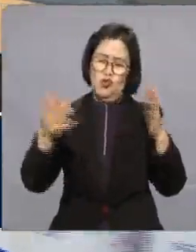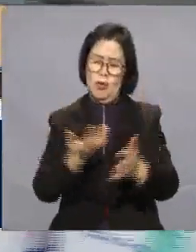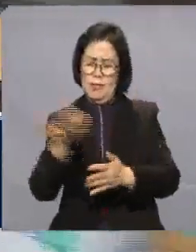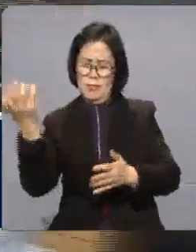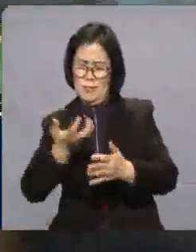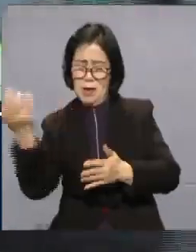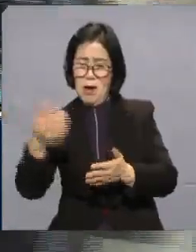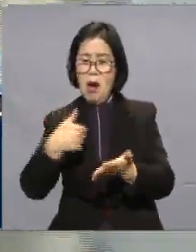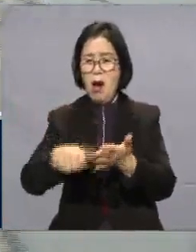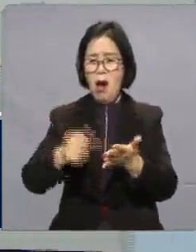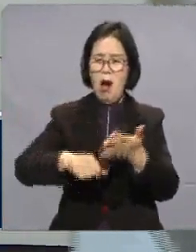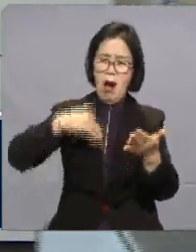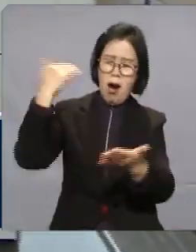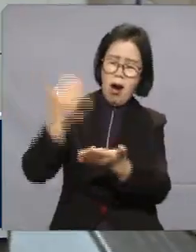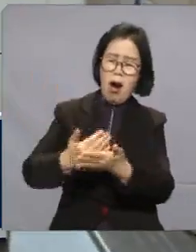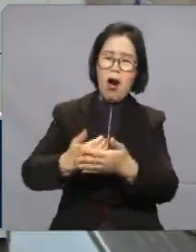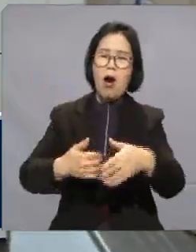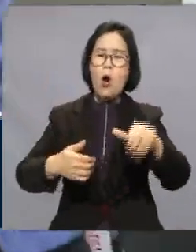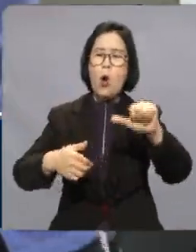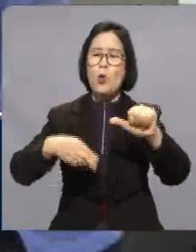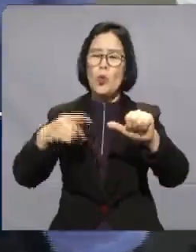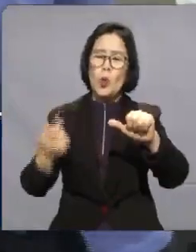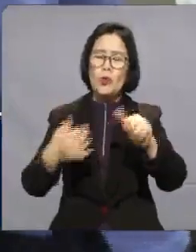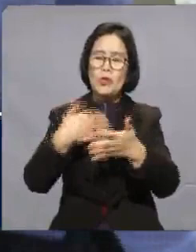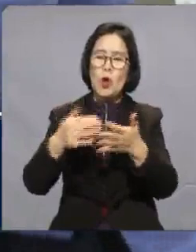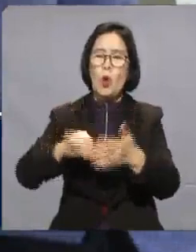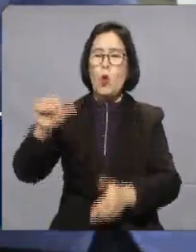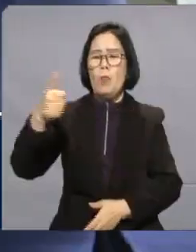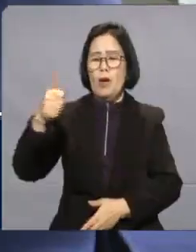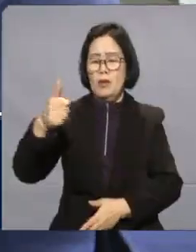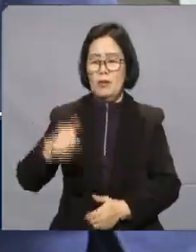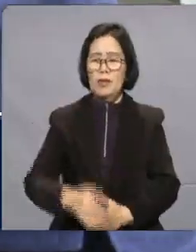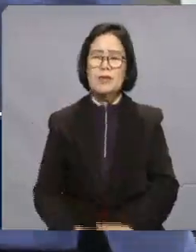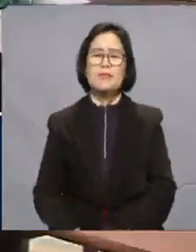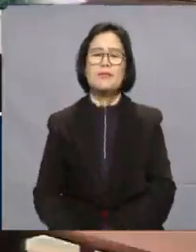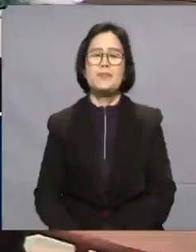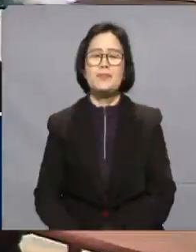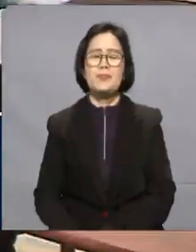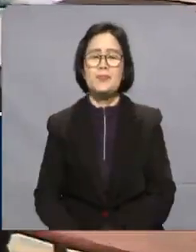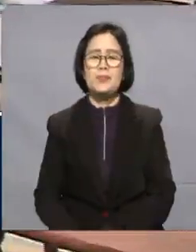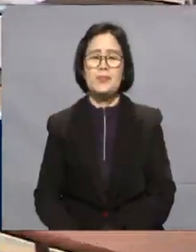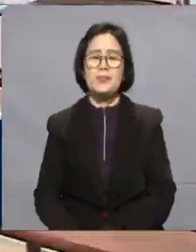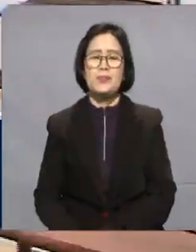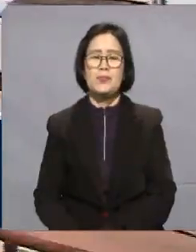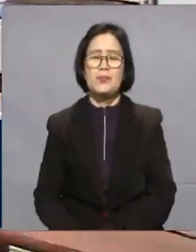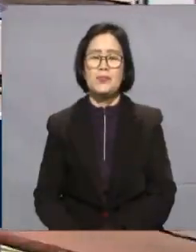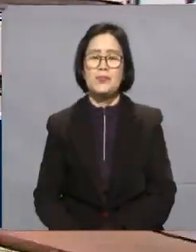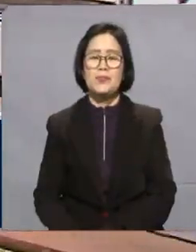이삿짐은 5톤 트럭 500여 대 분량에 달했습니다. OBS 뉴스 권현입니다.